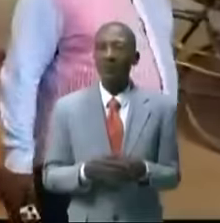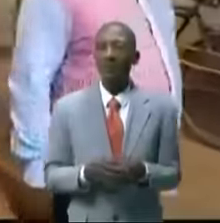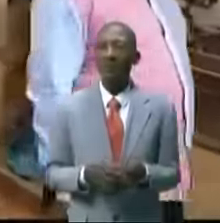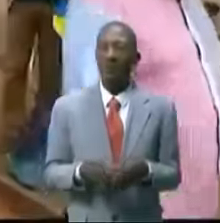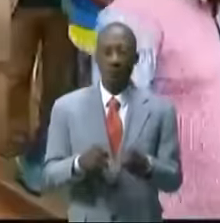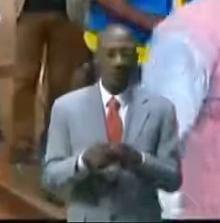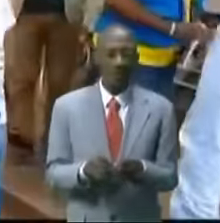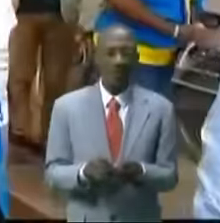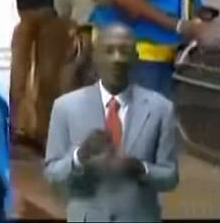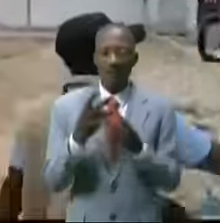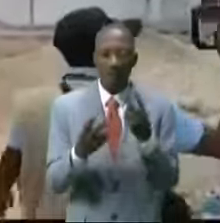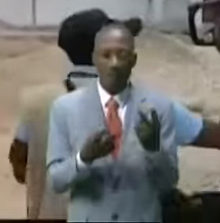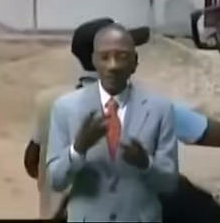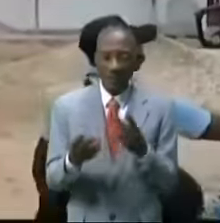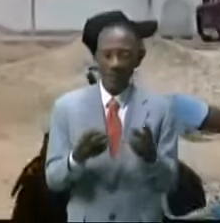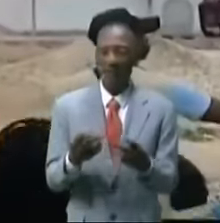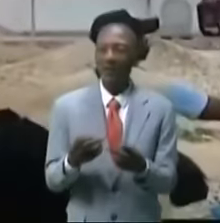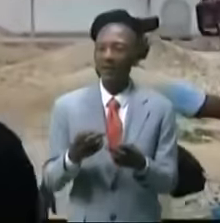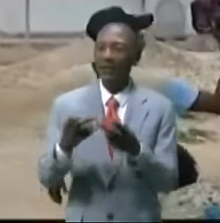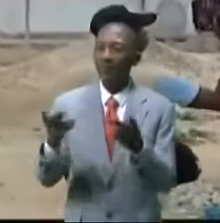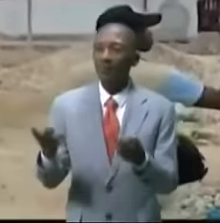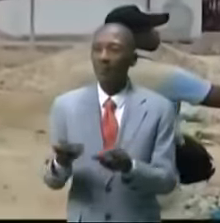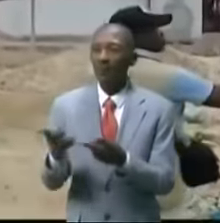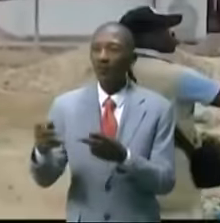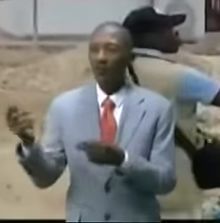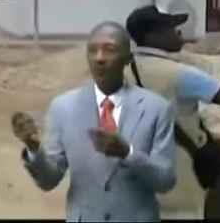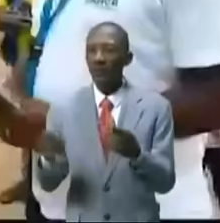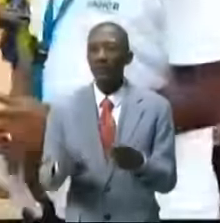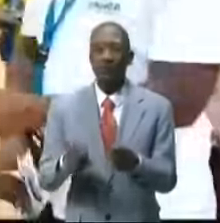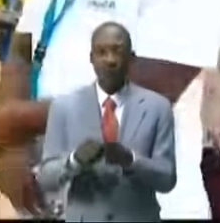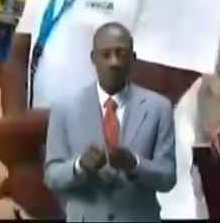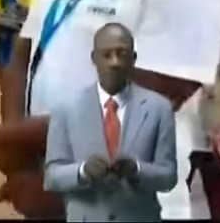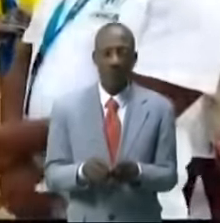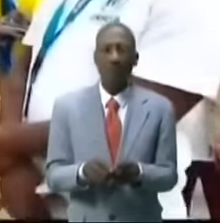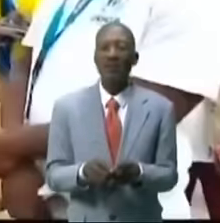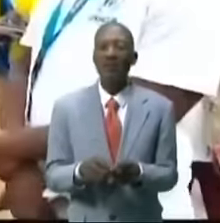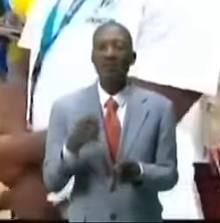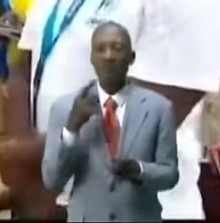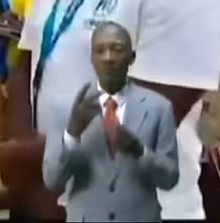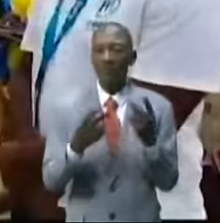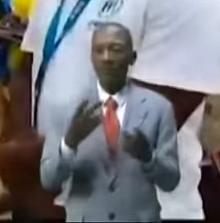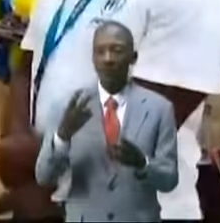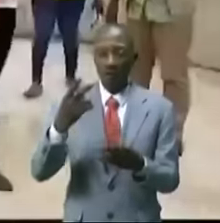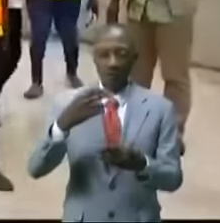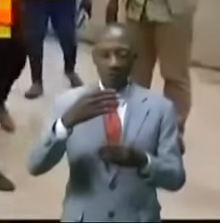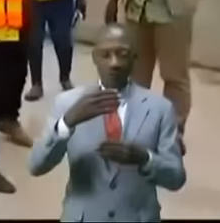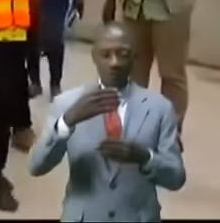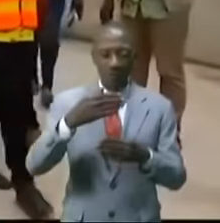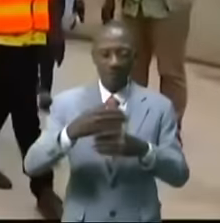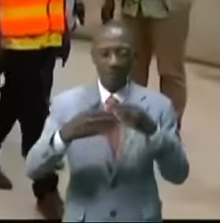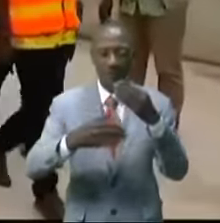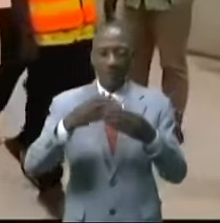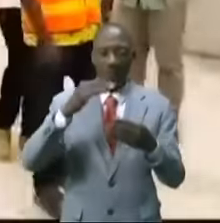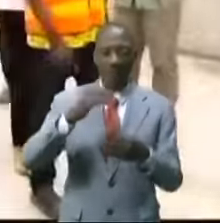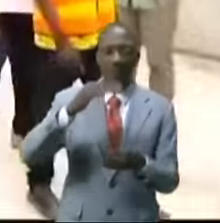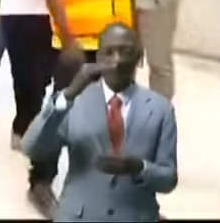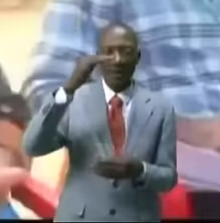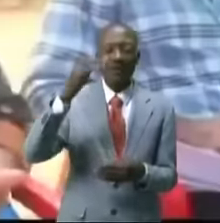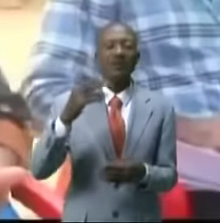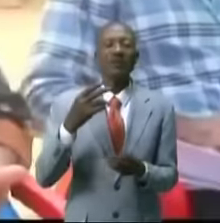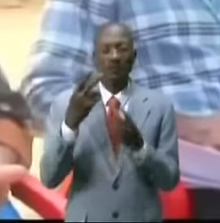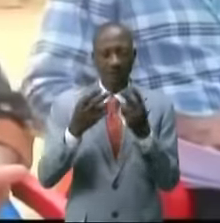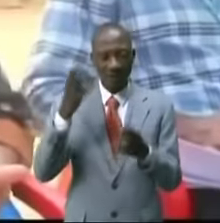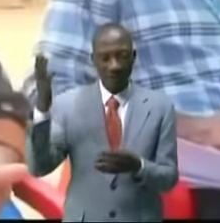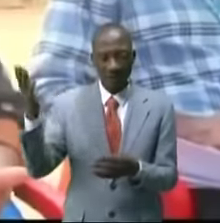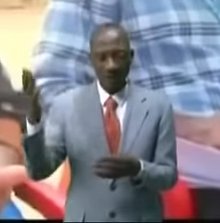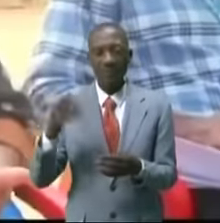l'espace humanitaire et aux deux bâtiments de guest house HCR en cours de construction. Dans le souci d'accomplir son mandat de la